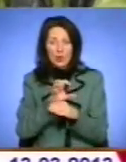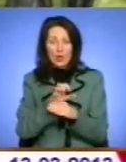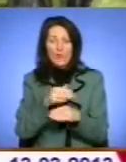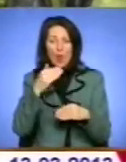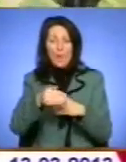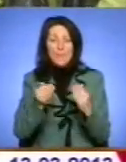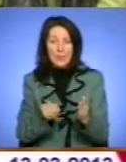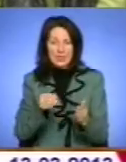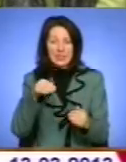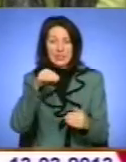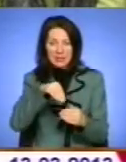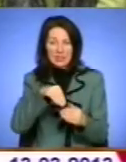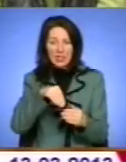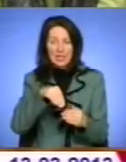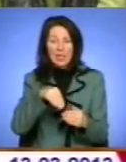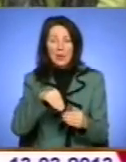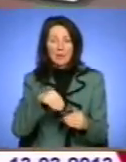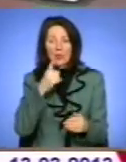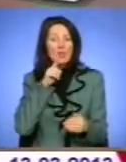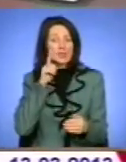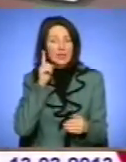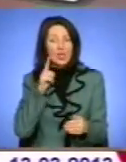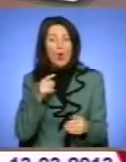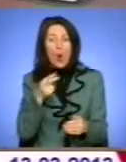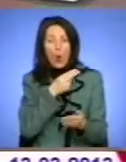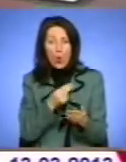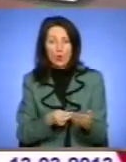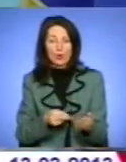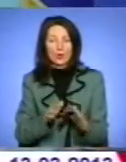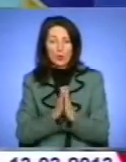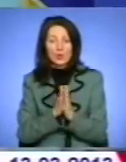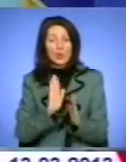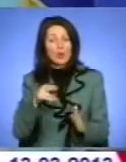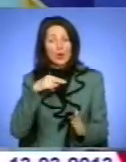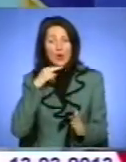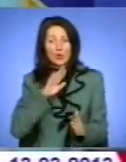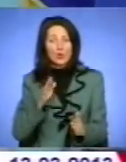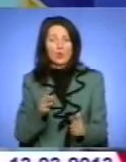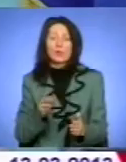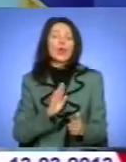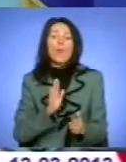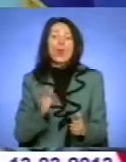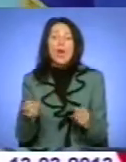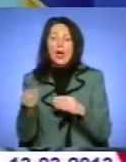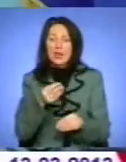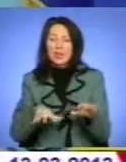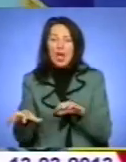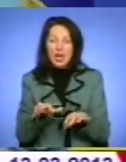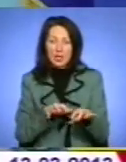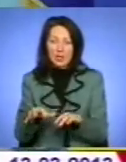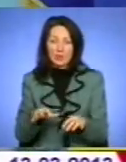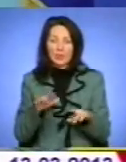зеленого кольору. Тож закликають бути уважними, щоб не натрапити на шахраїв. Акція є достатньо прозорою. В принципі, випадків